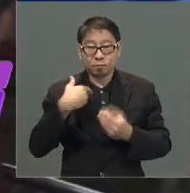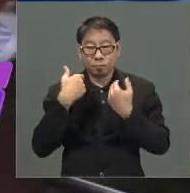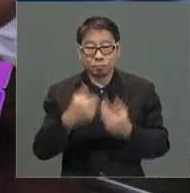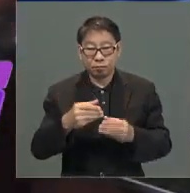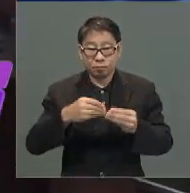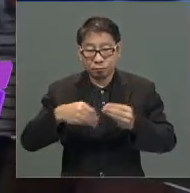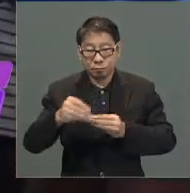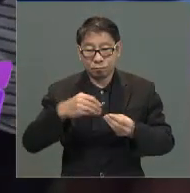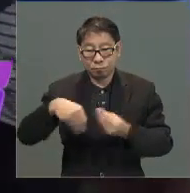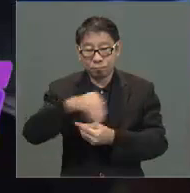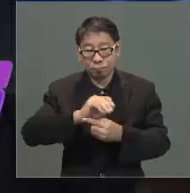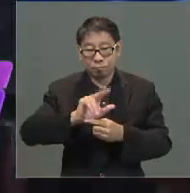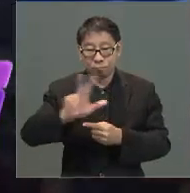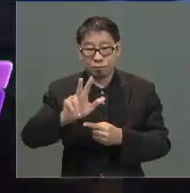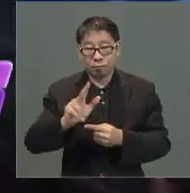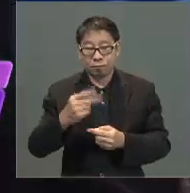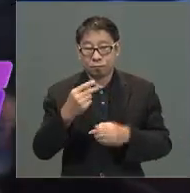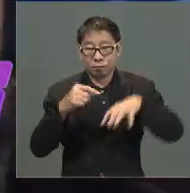ล่าสุดค่ะที่ทะเลหมอกอัยเยอร์เวงได้กลับมาคึกคักอีกครั้งนะคะหลังมีการปลดล็อคระยะที่3